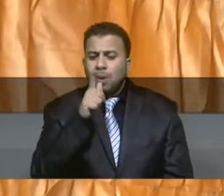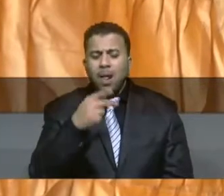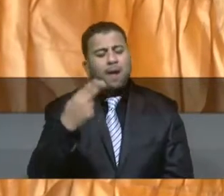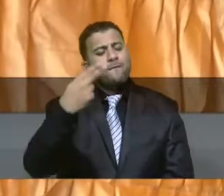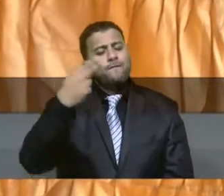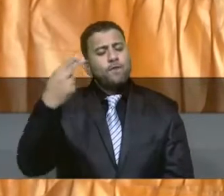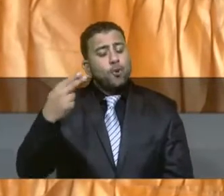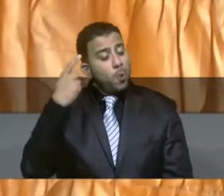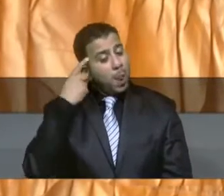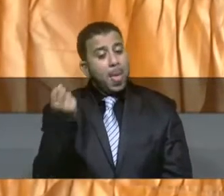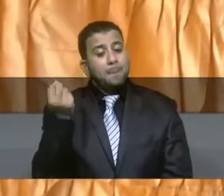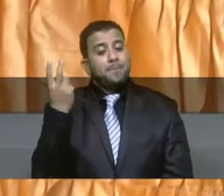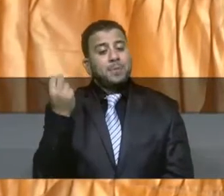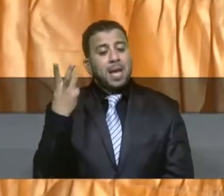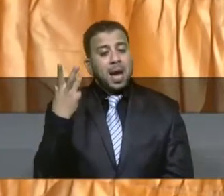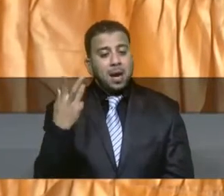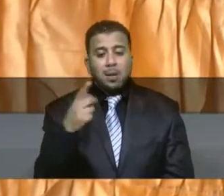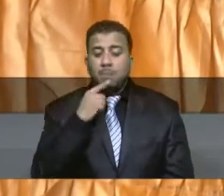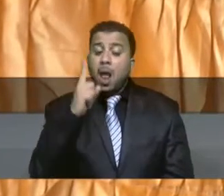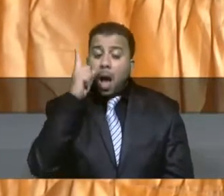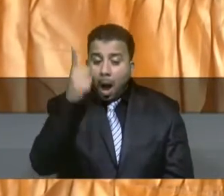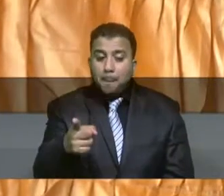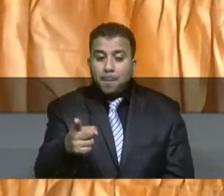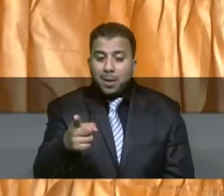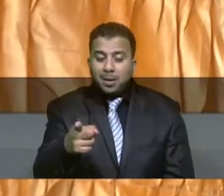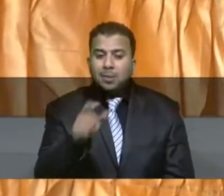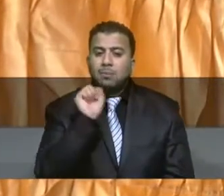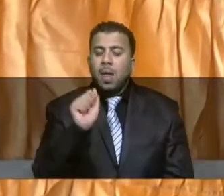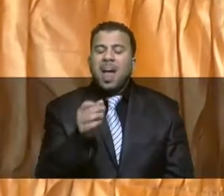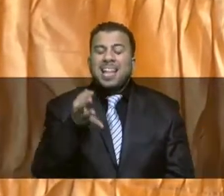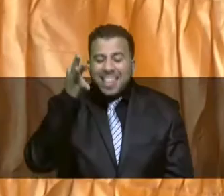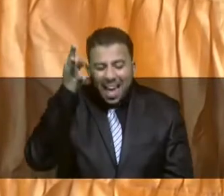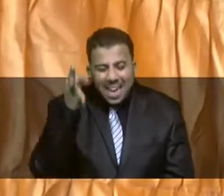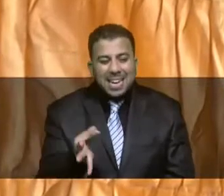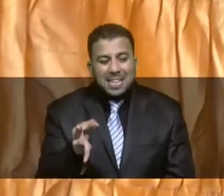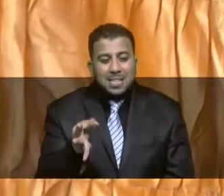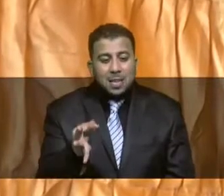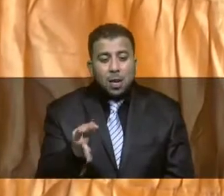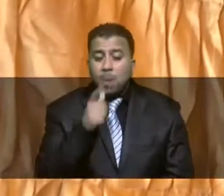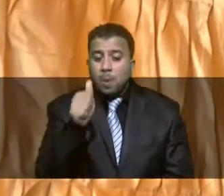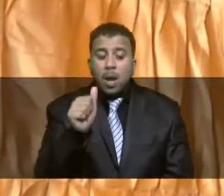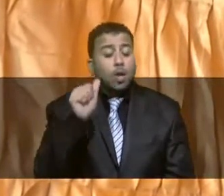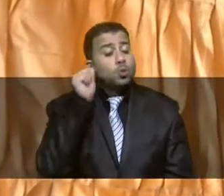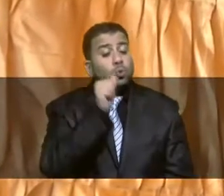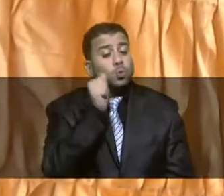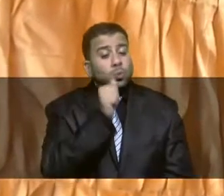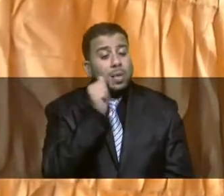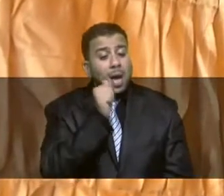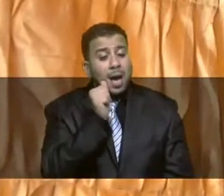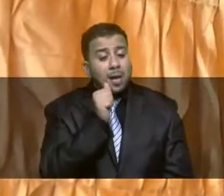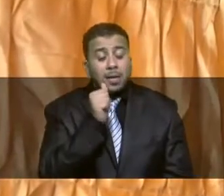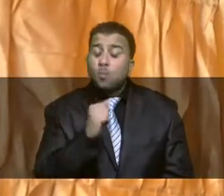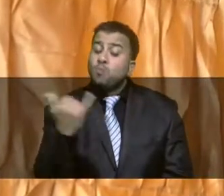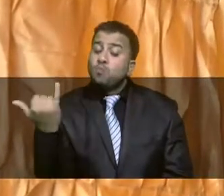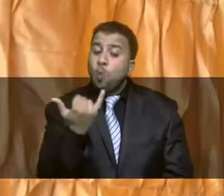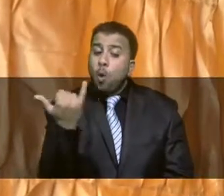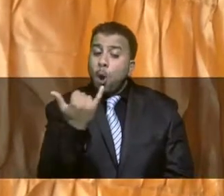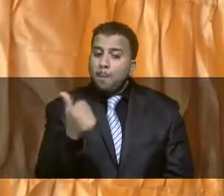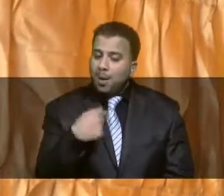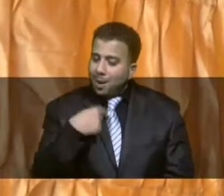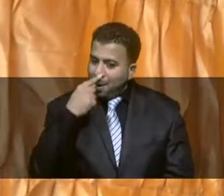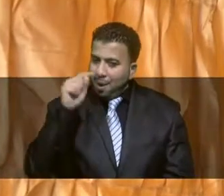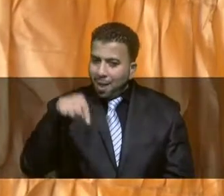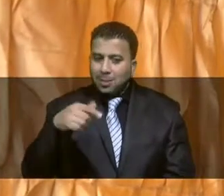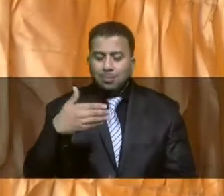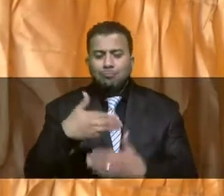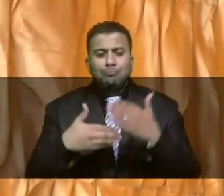الفنون والإبداع، الأمر الذي يؤكد بأن الخرطوم محطة هامة في